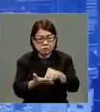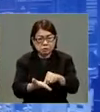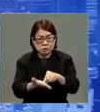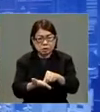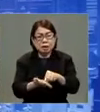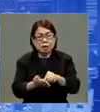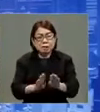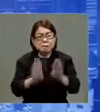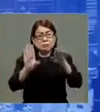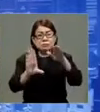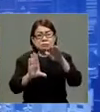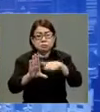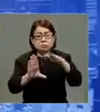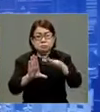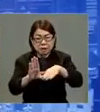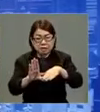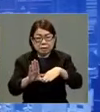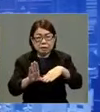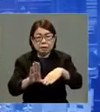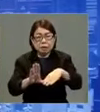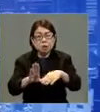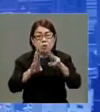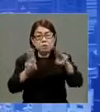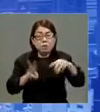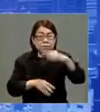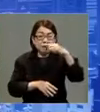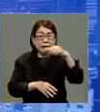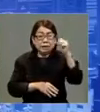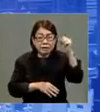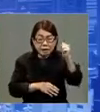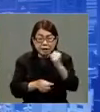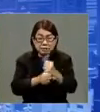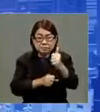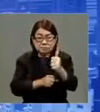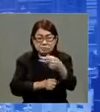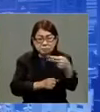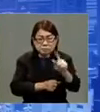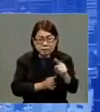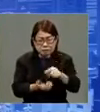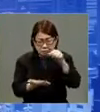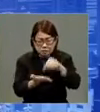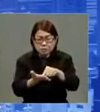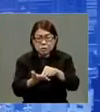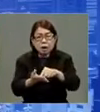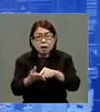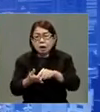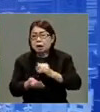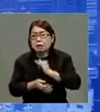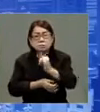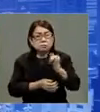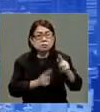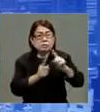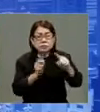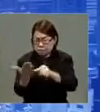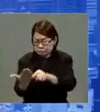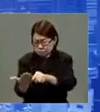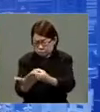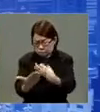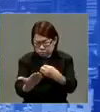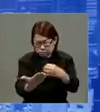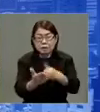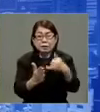ทะเบียนของแพลตฟอร์มไทยชนะตามข้อความเนี่ยบอกว่าการลงทะเบียนเอาไว้เช็คอินเช็คเอาท์เวลาไปในจุดต่างๆจะได้สะดวกไม่ต้องไป